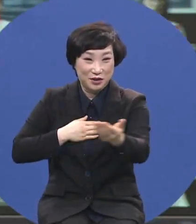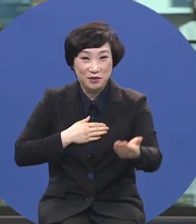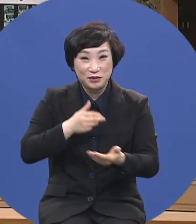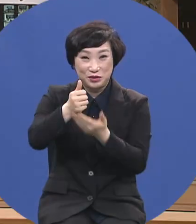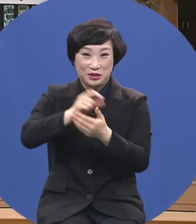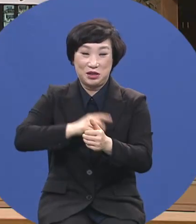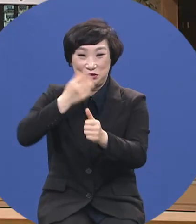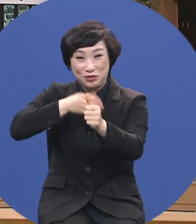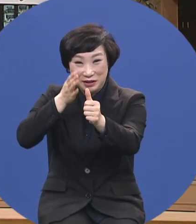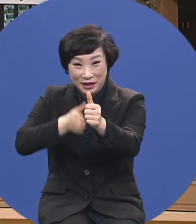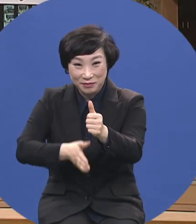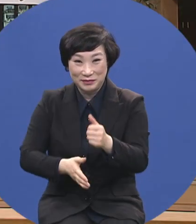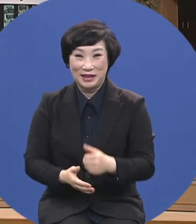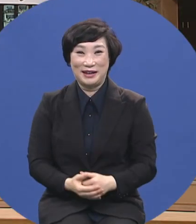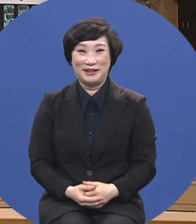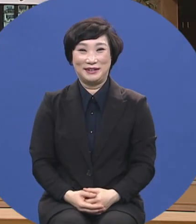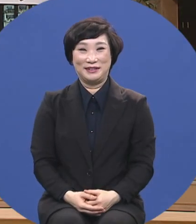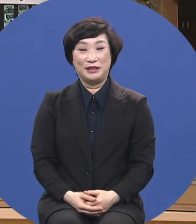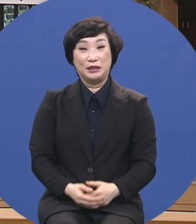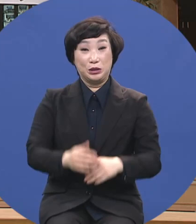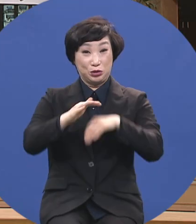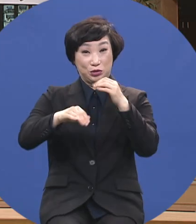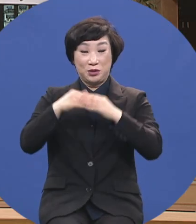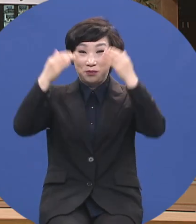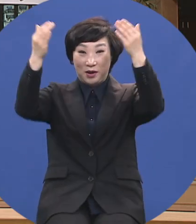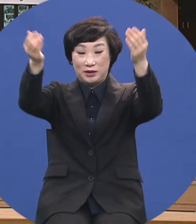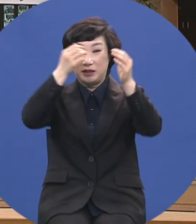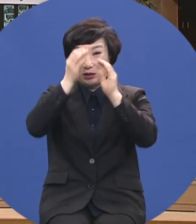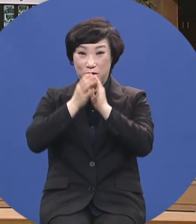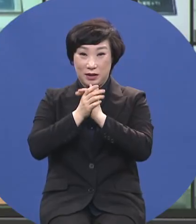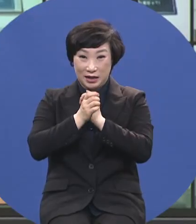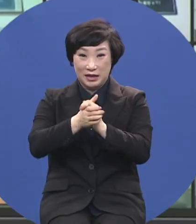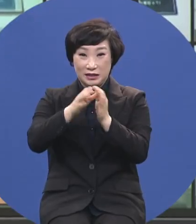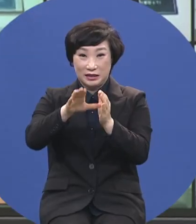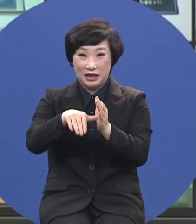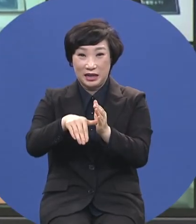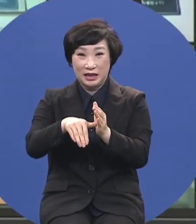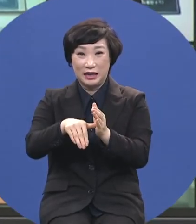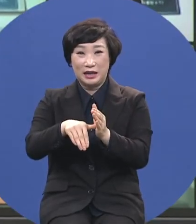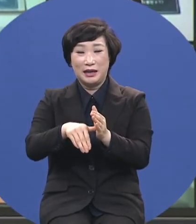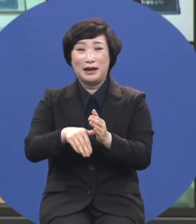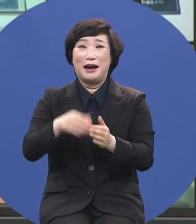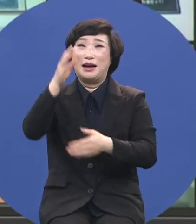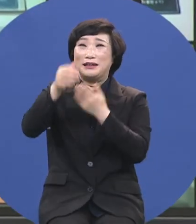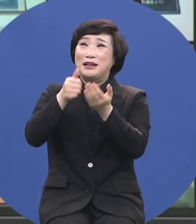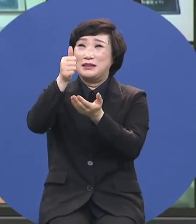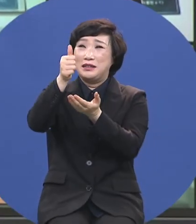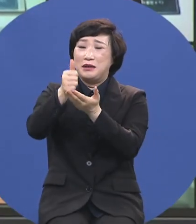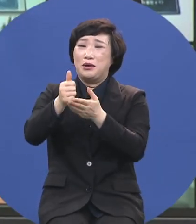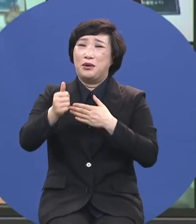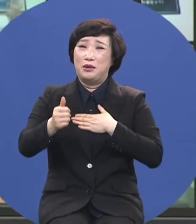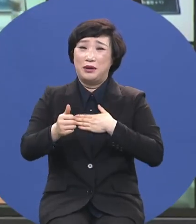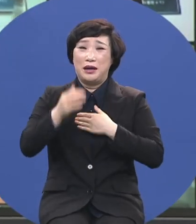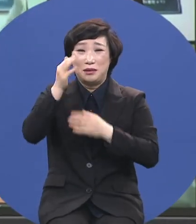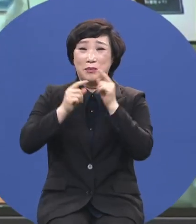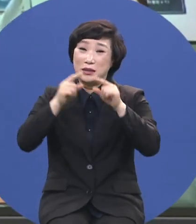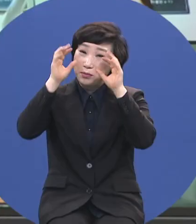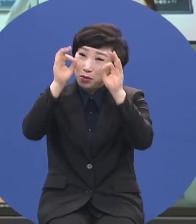이름으로 축원합니다. 두 손 번쩍 들고 하나님, 오늘 말씀